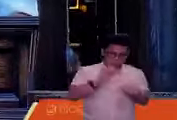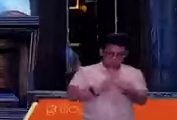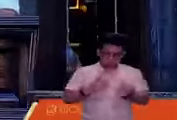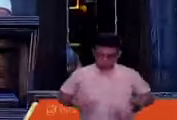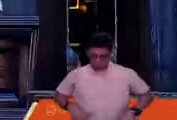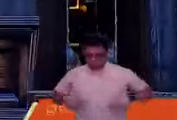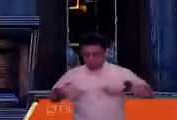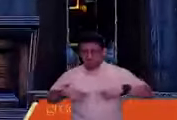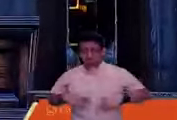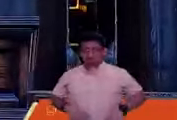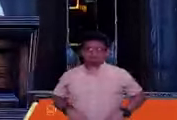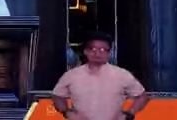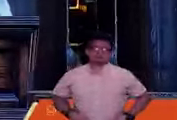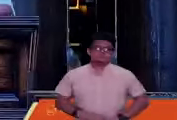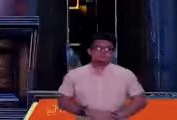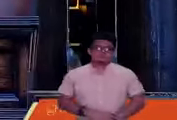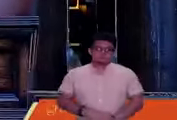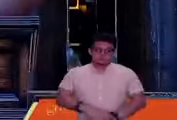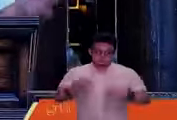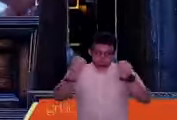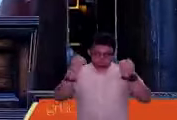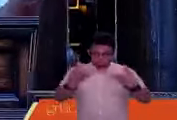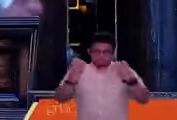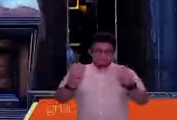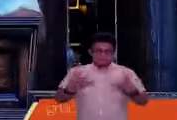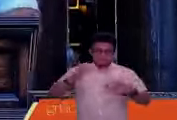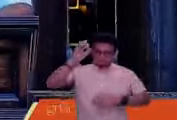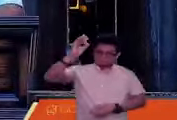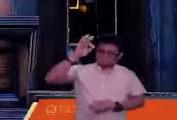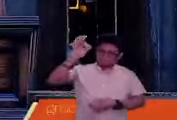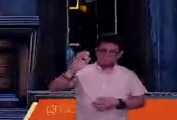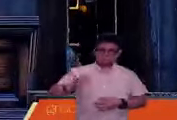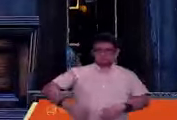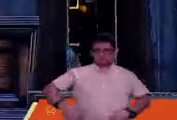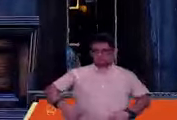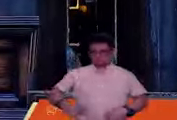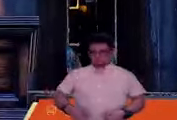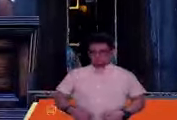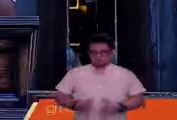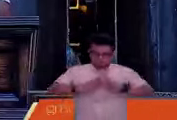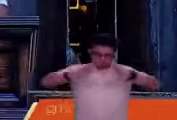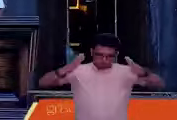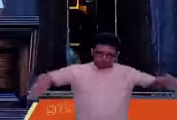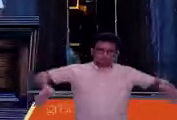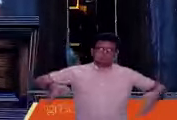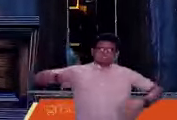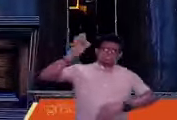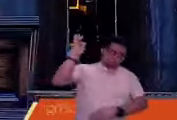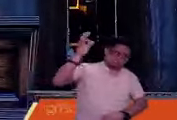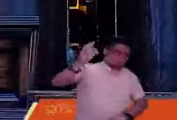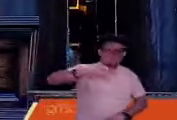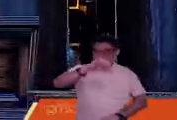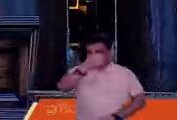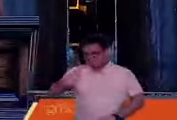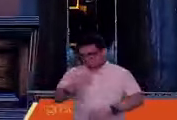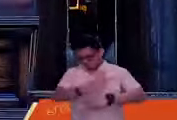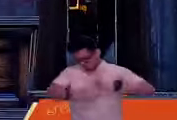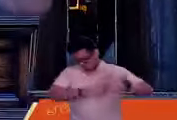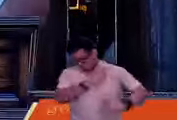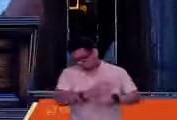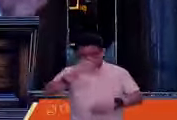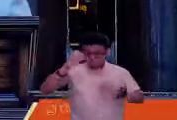a matter of message. Mga kaigsunan, daghang maayo kayo manulting ang mga pastor or mga teachers. Any kind of teaching